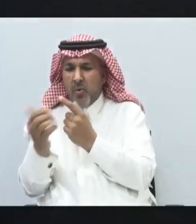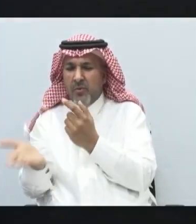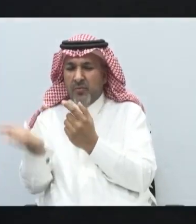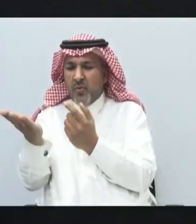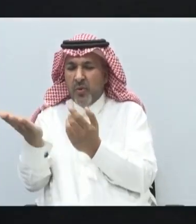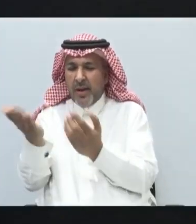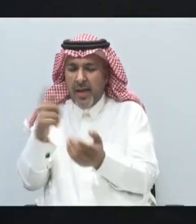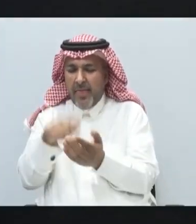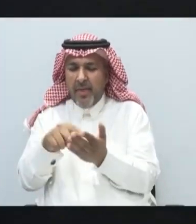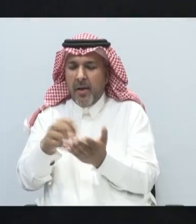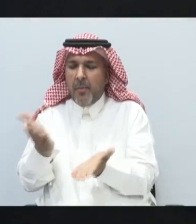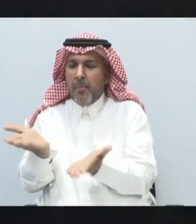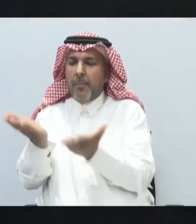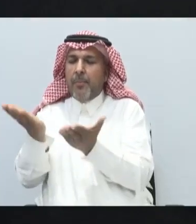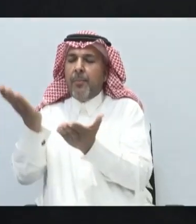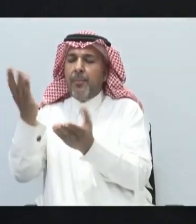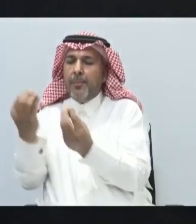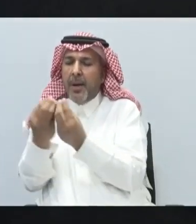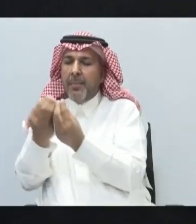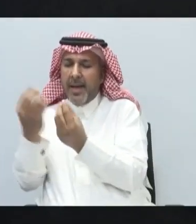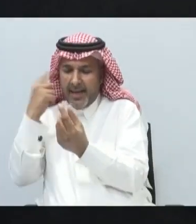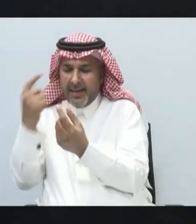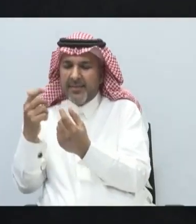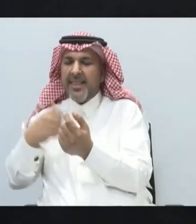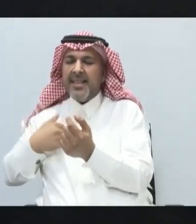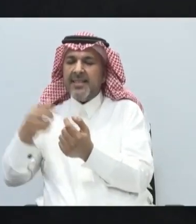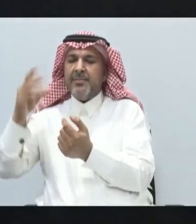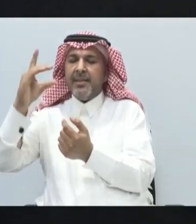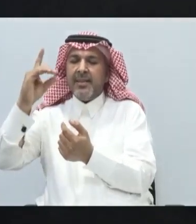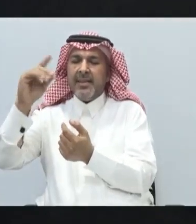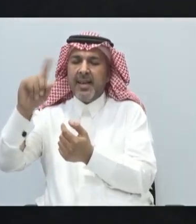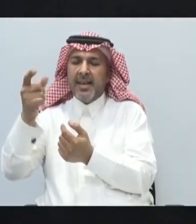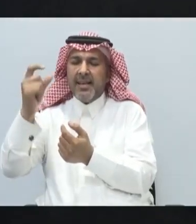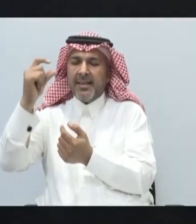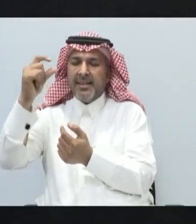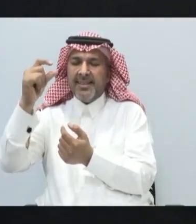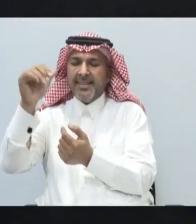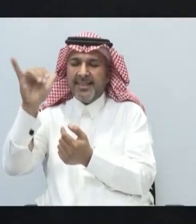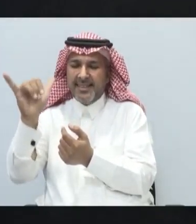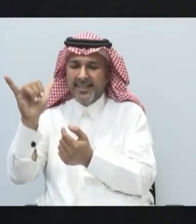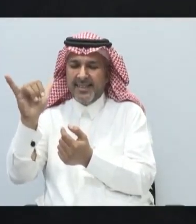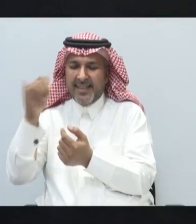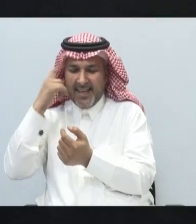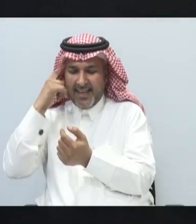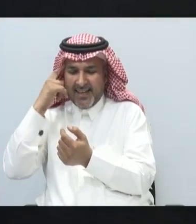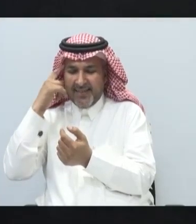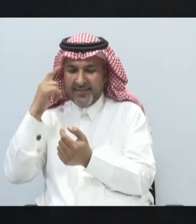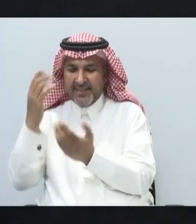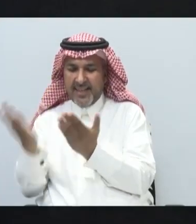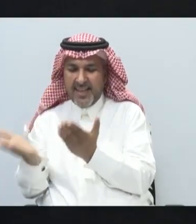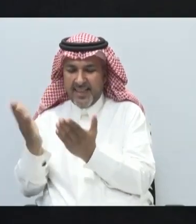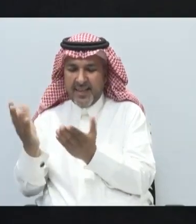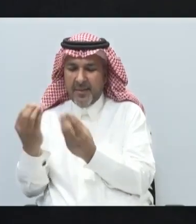ينقص الثاني والعكسيه اذا زاد واحد ينقص الثاني او اذا نقص يزيد فبالتالي يشير الى طبيعه العلاقه